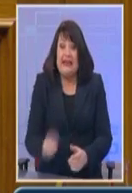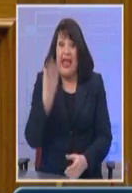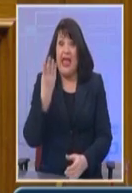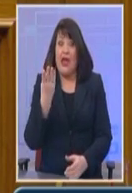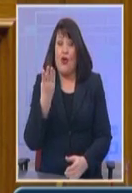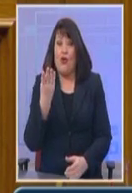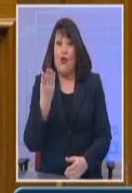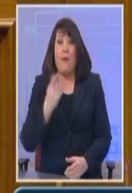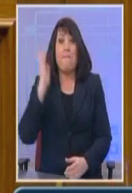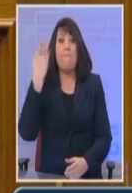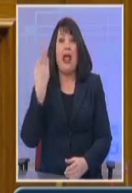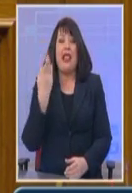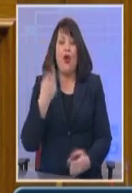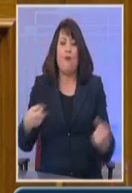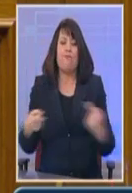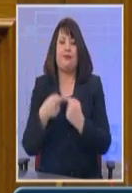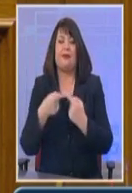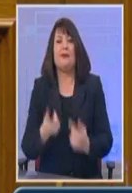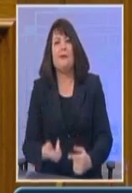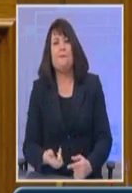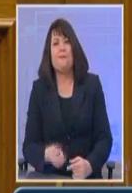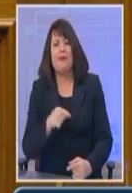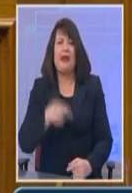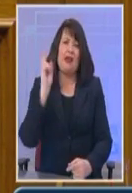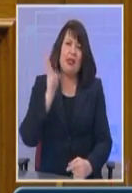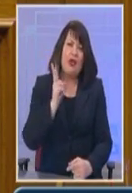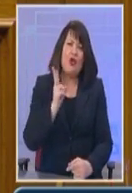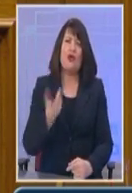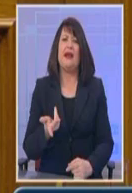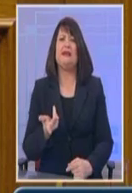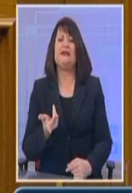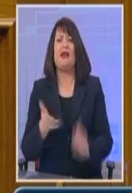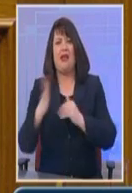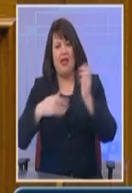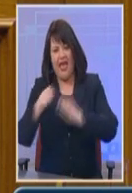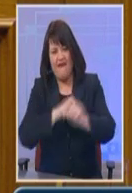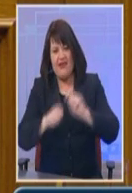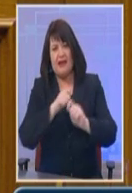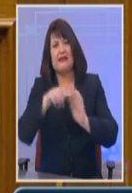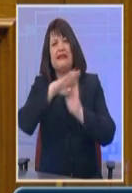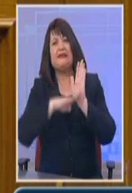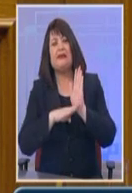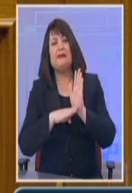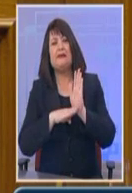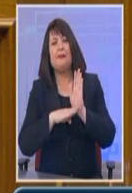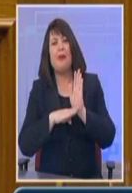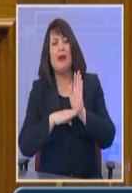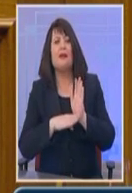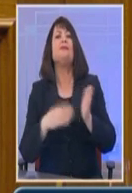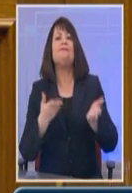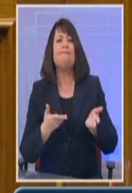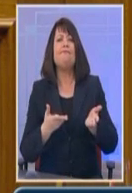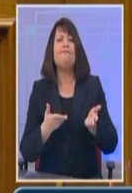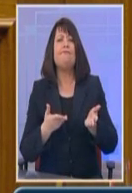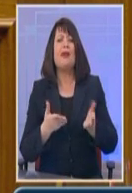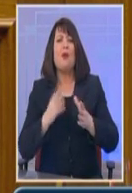να αντιπαλέψετε το παλιό, και κατηγορείτε όσους έχτισαν αυτό το σύστημα που εξακολουθεί με όλα